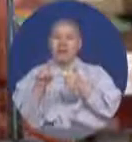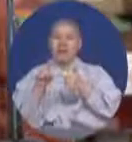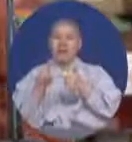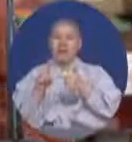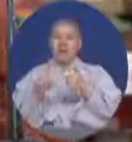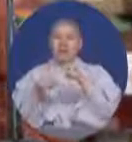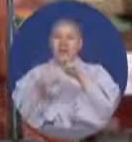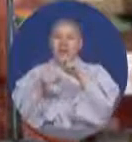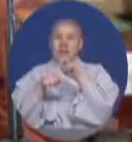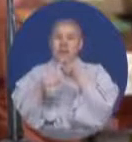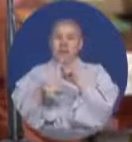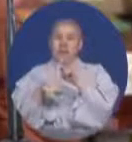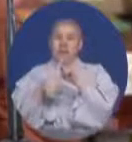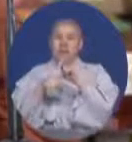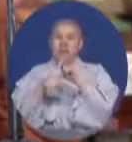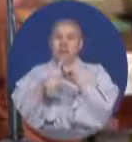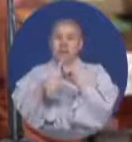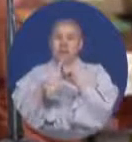나